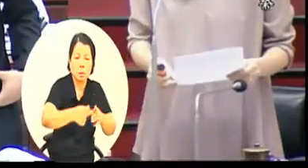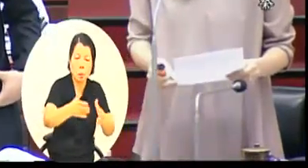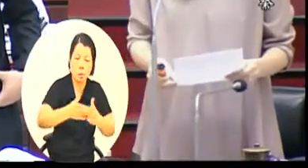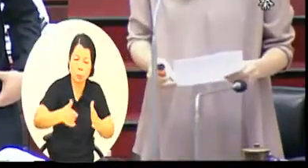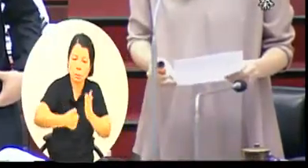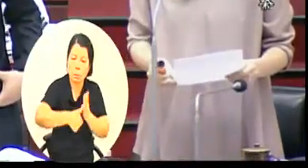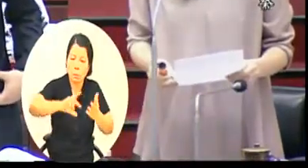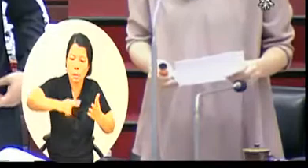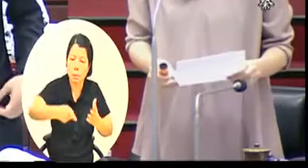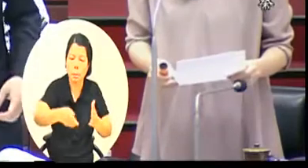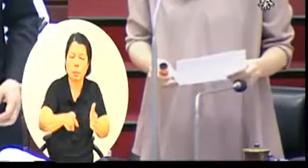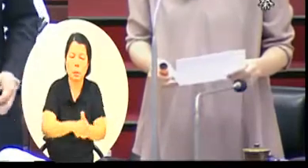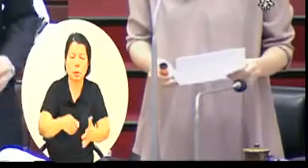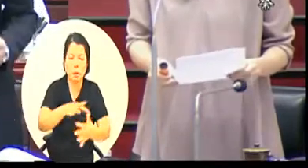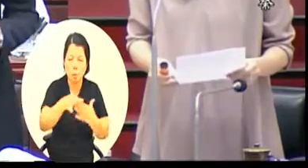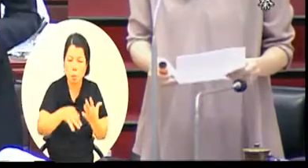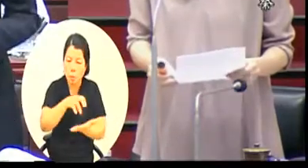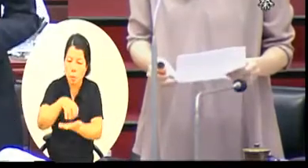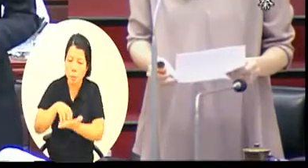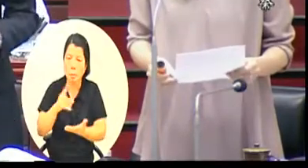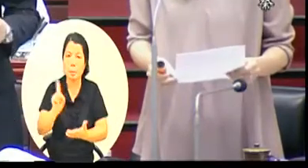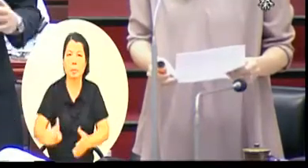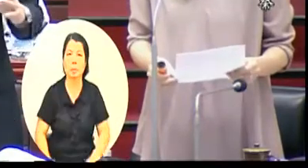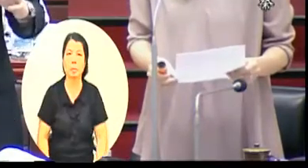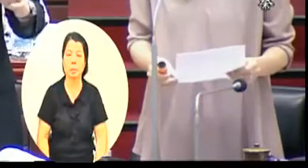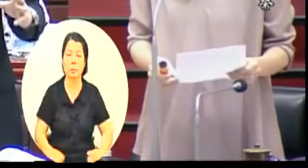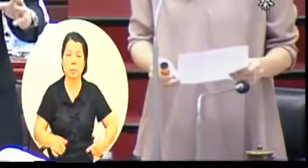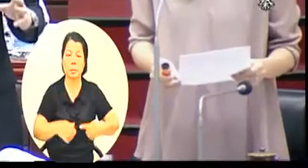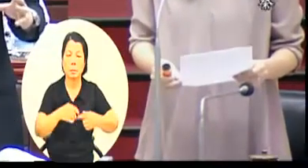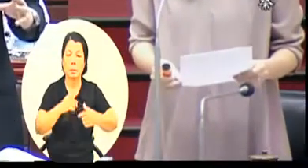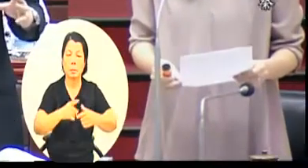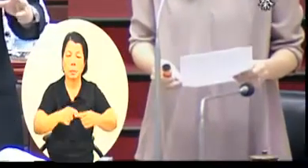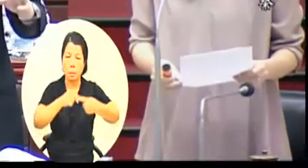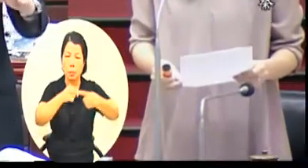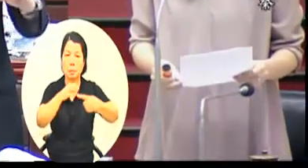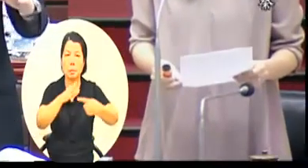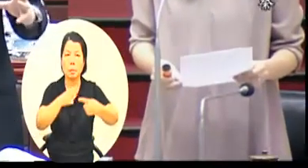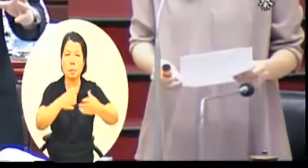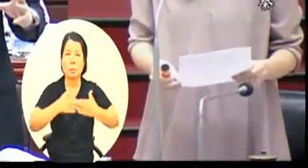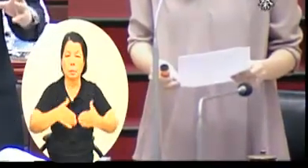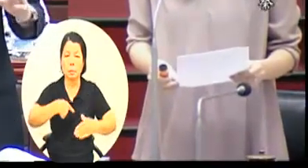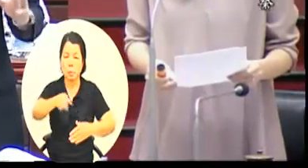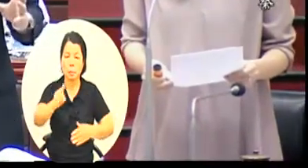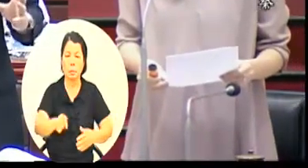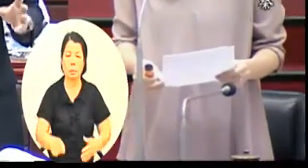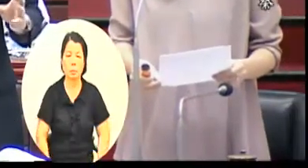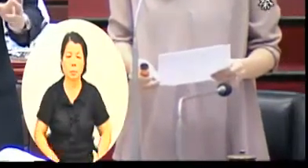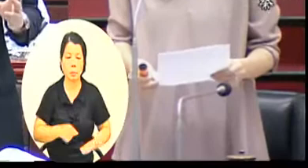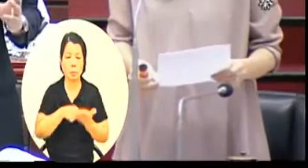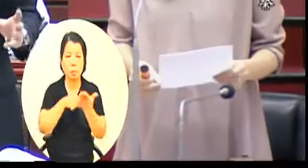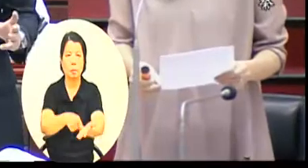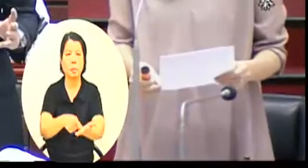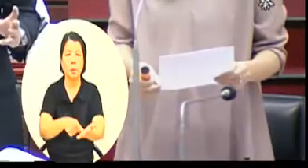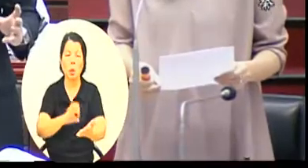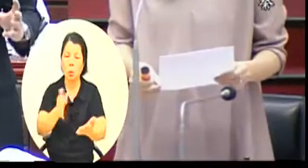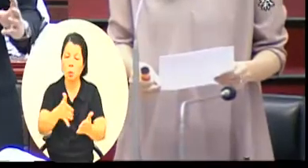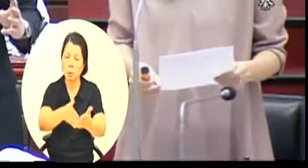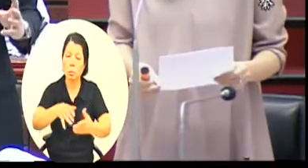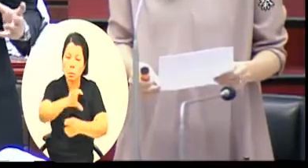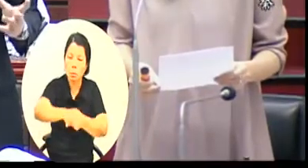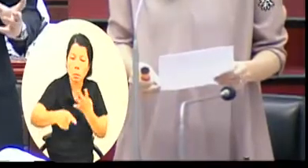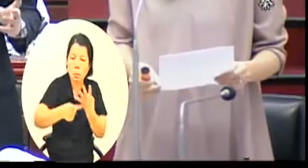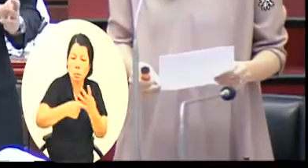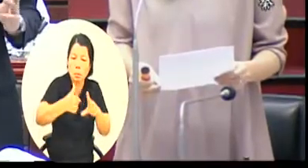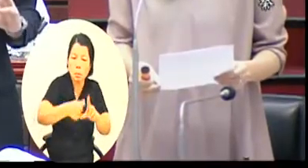么程序吗？ 是。 我想，首先第一个当然是说，第一个我们要去提出说，为什么要把这个农业区把